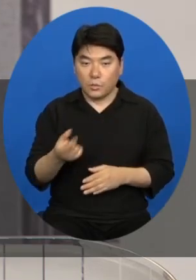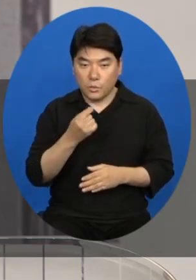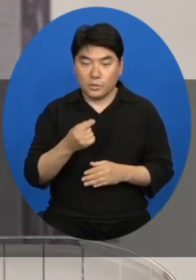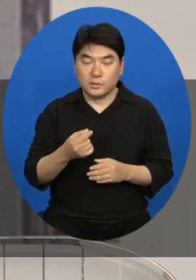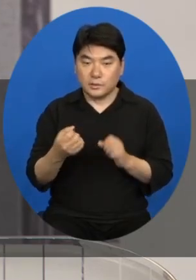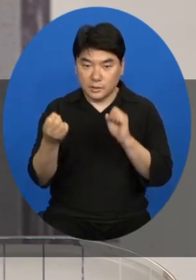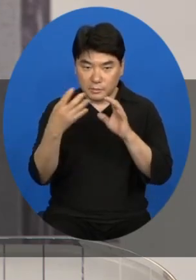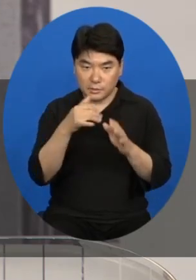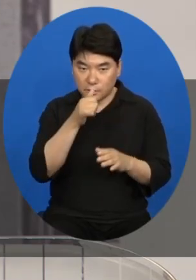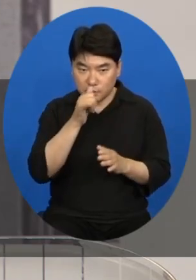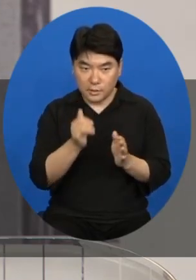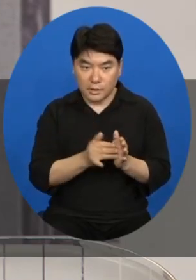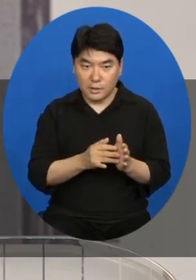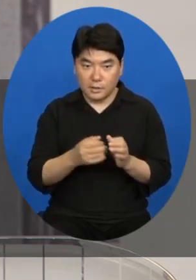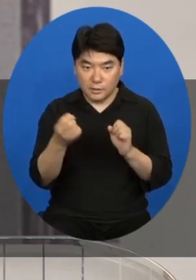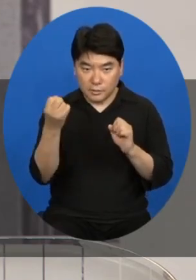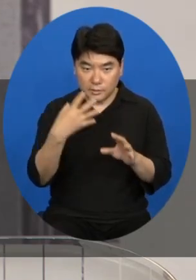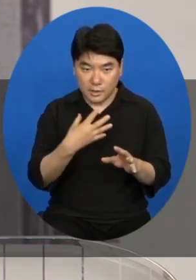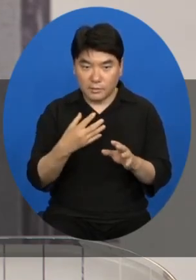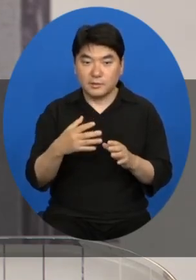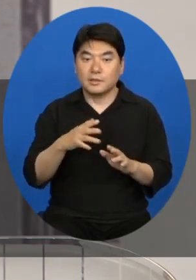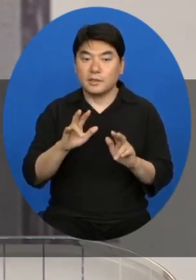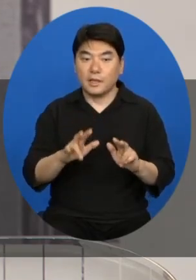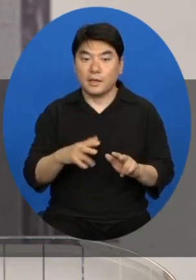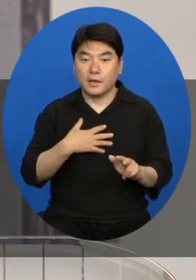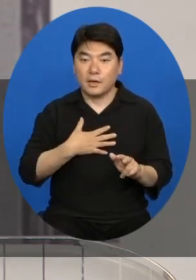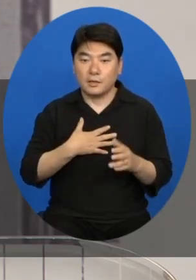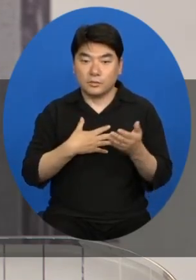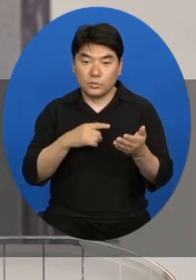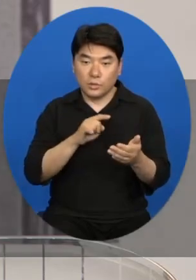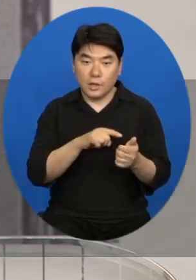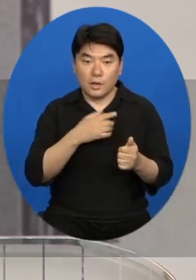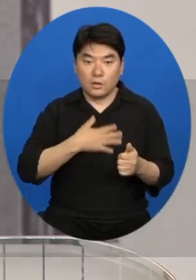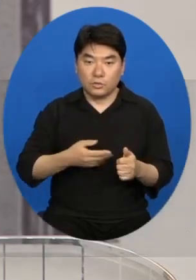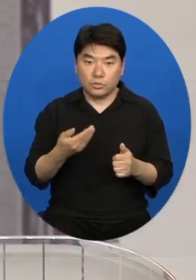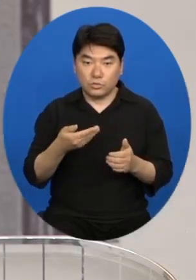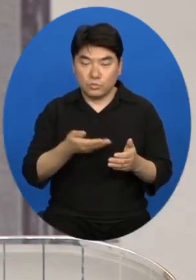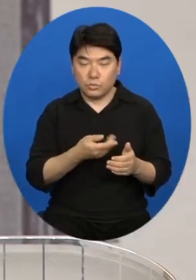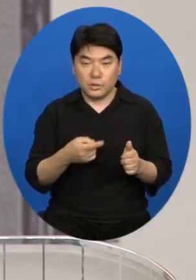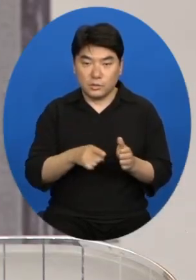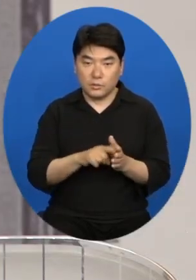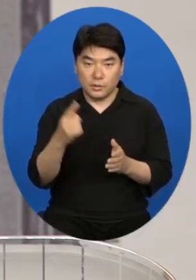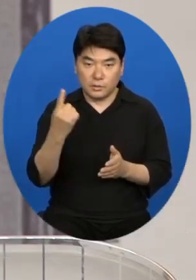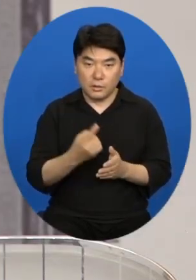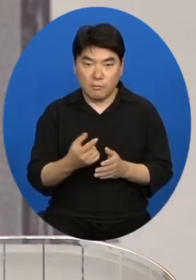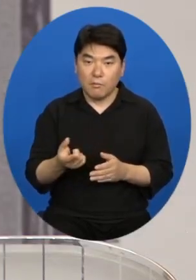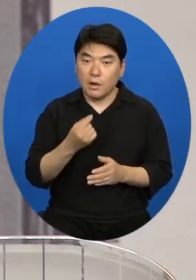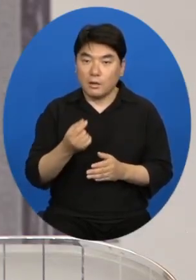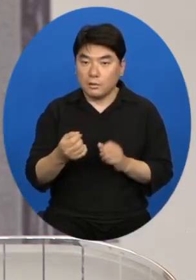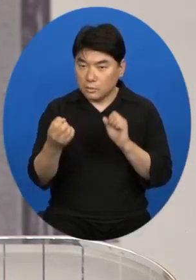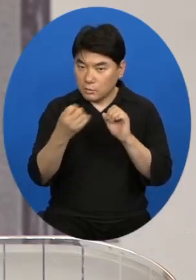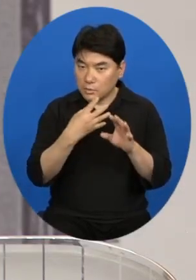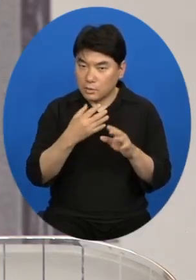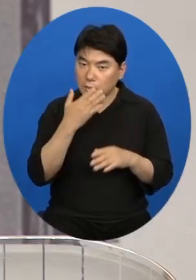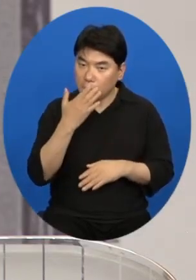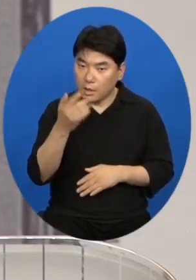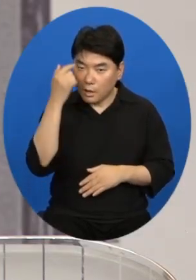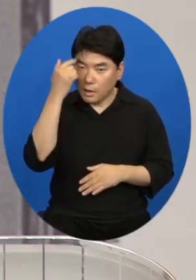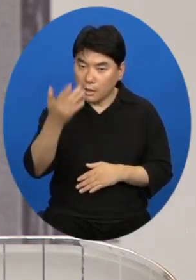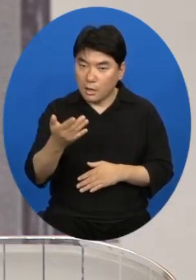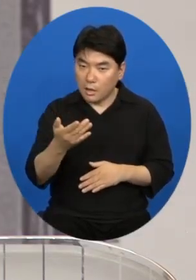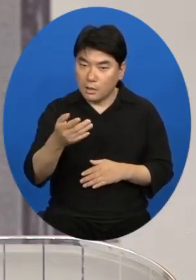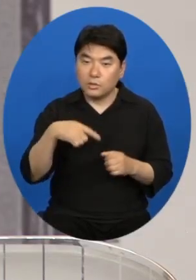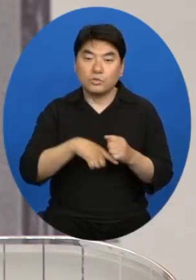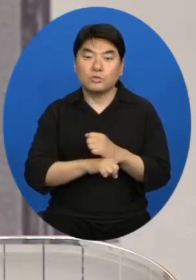응답을 이제 내가 너에게 알려주려고 왔다. 어떻게 이렇게 빠른 응답이 있을 수 있었을까요? 한 가지